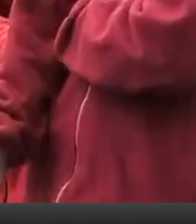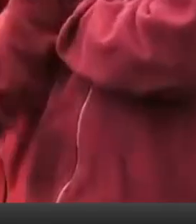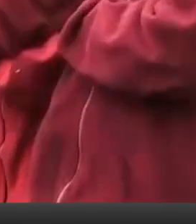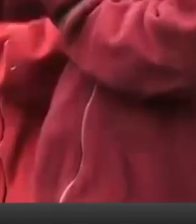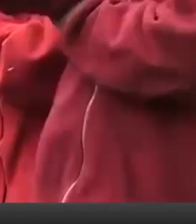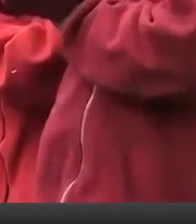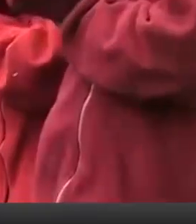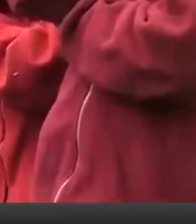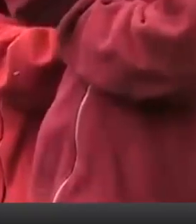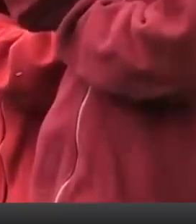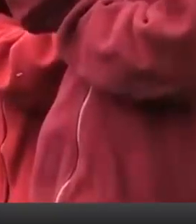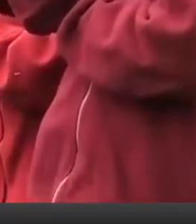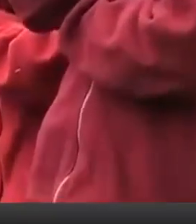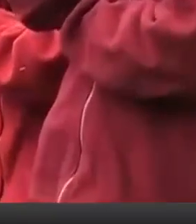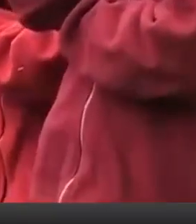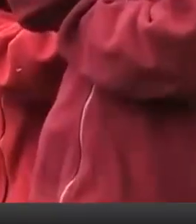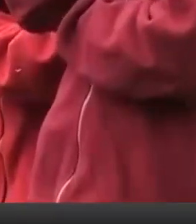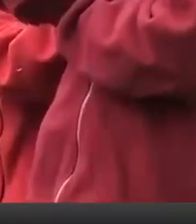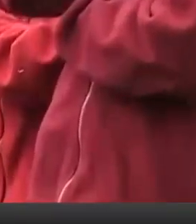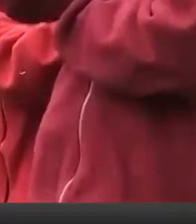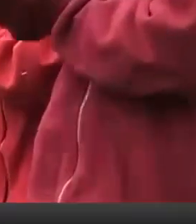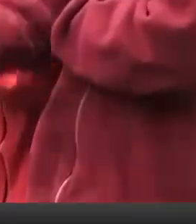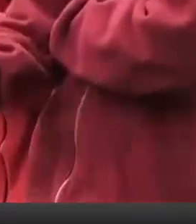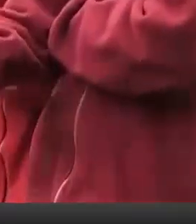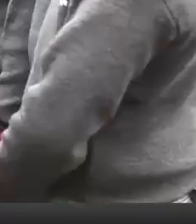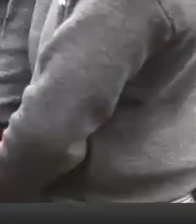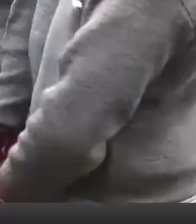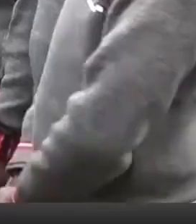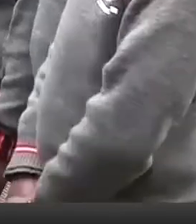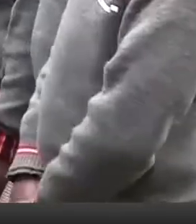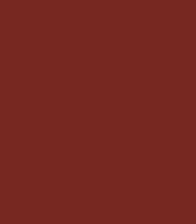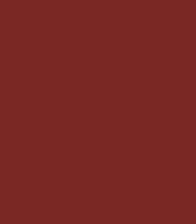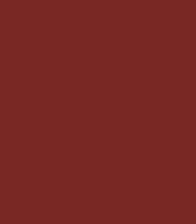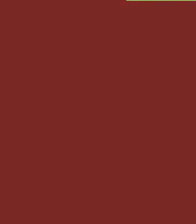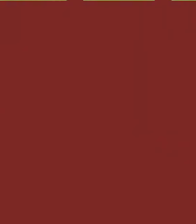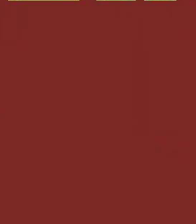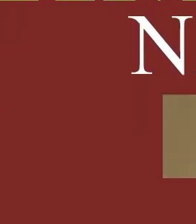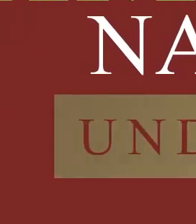Nikiripotia makala ya Undugu na Elimu, mimi ni Magdalene Munyambo.